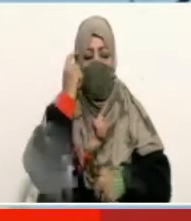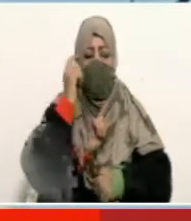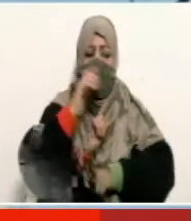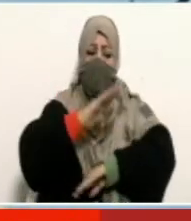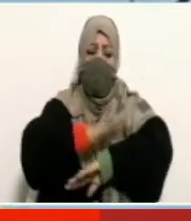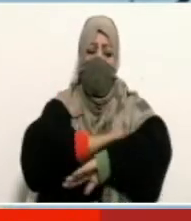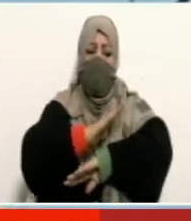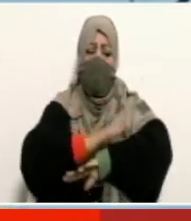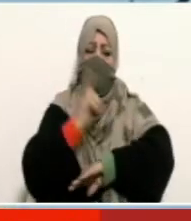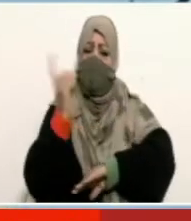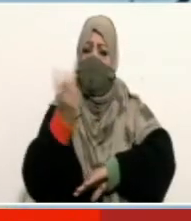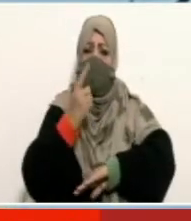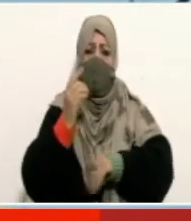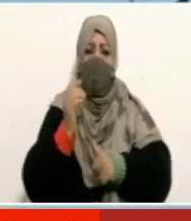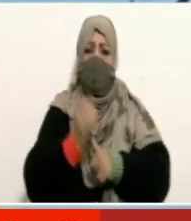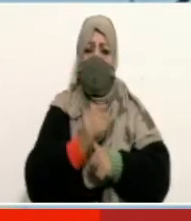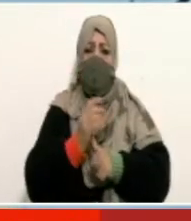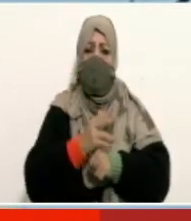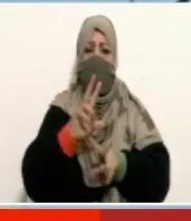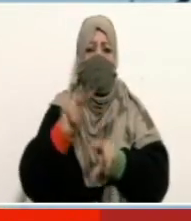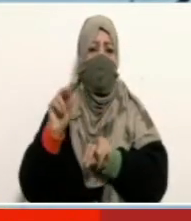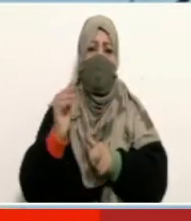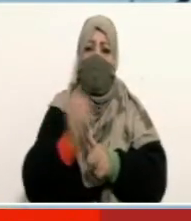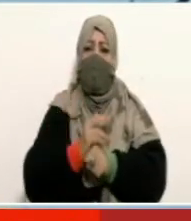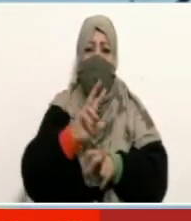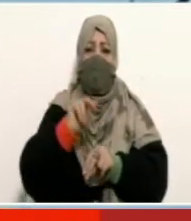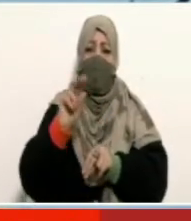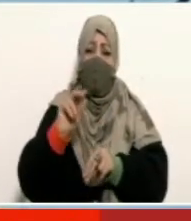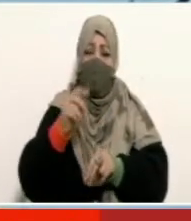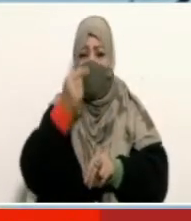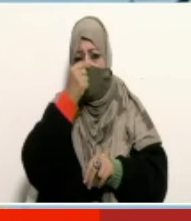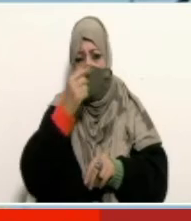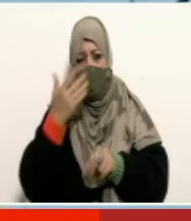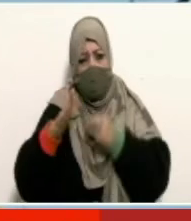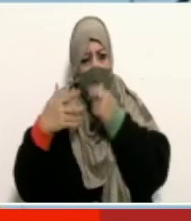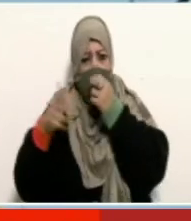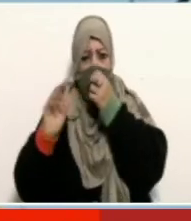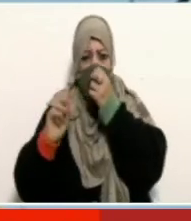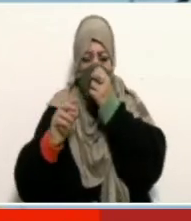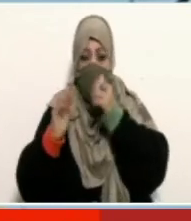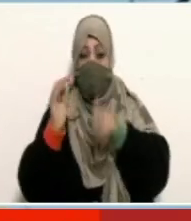زوجة، هي صارت زوجة لهذا الزوج،